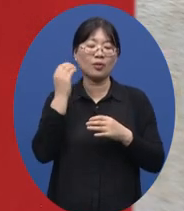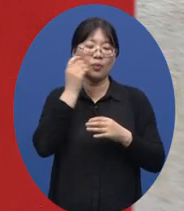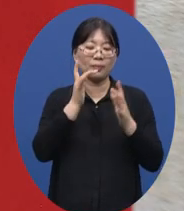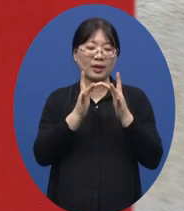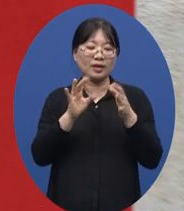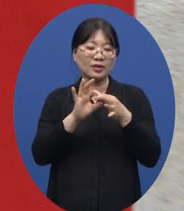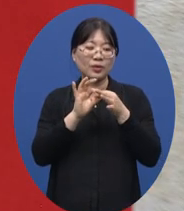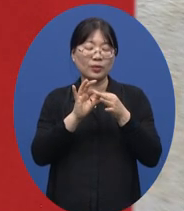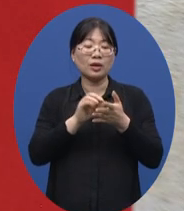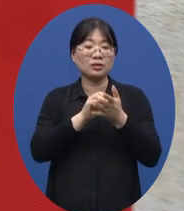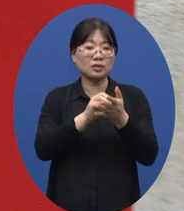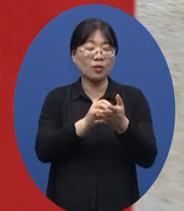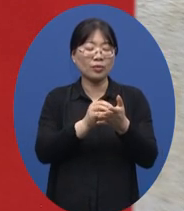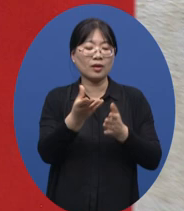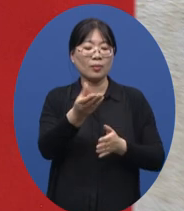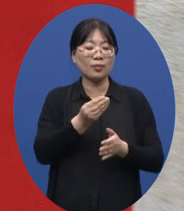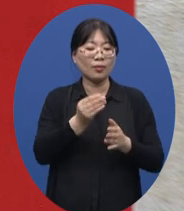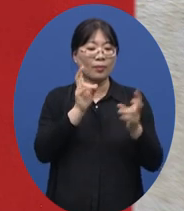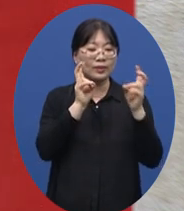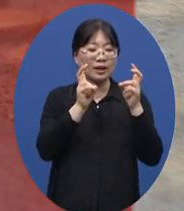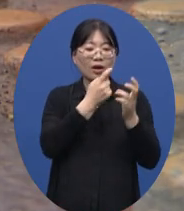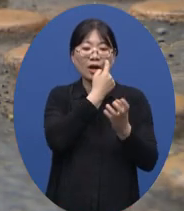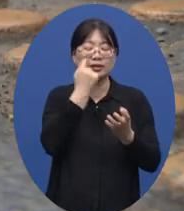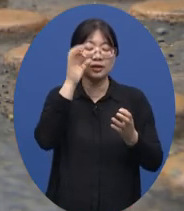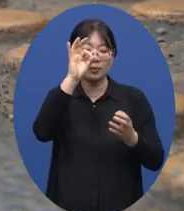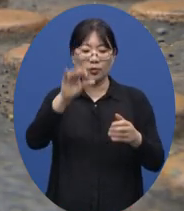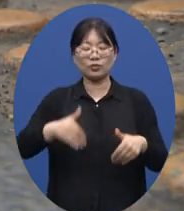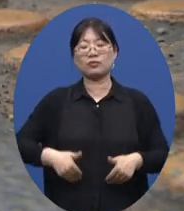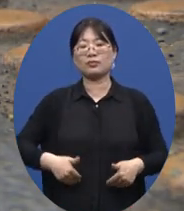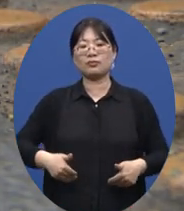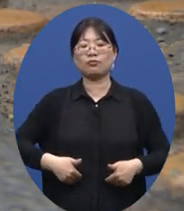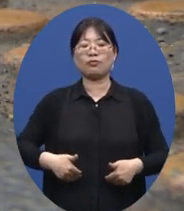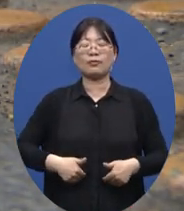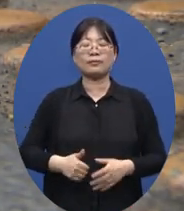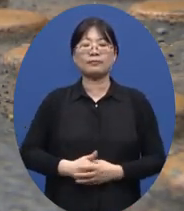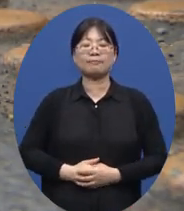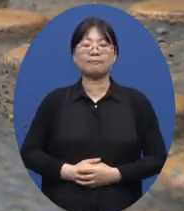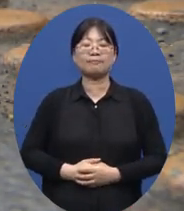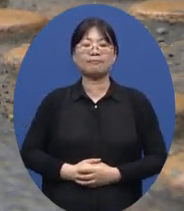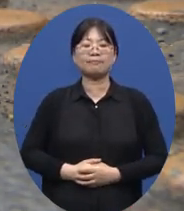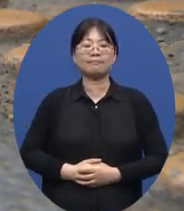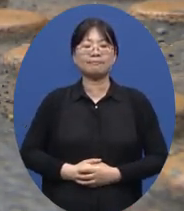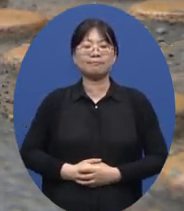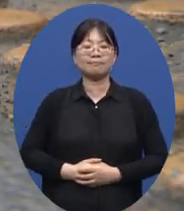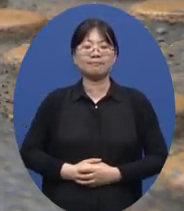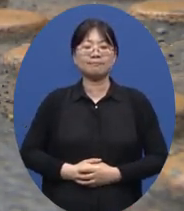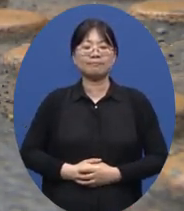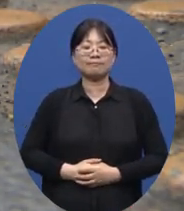등록된 대부업체인지 확인해 봐야 합니다. 경기CCTV 최창순입니다.